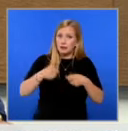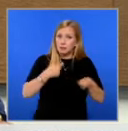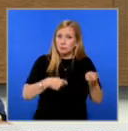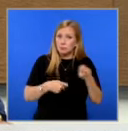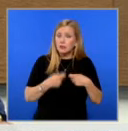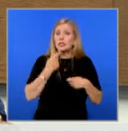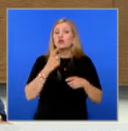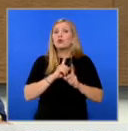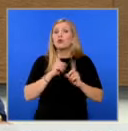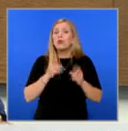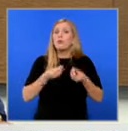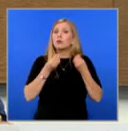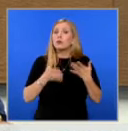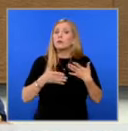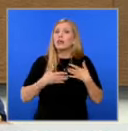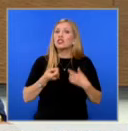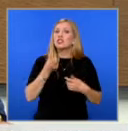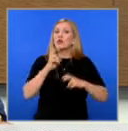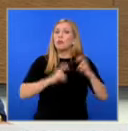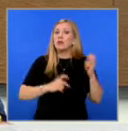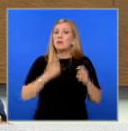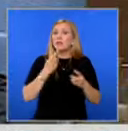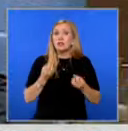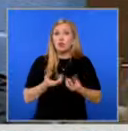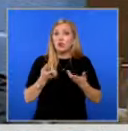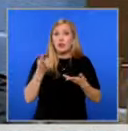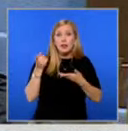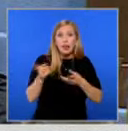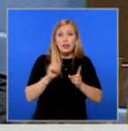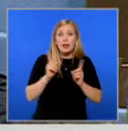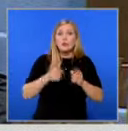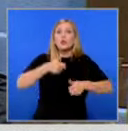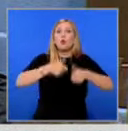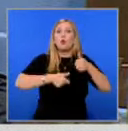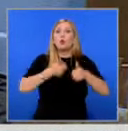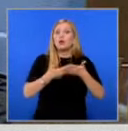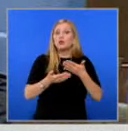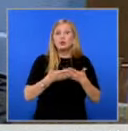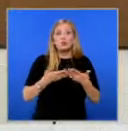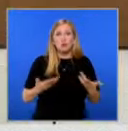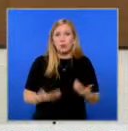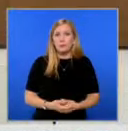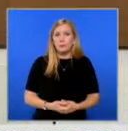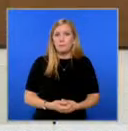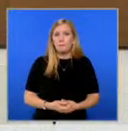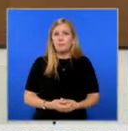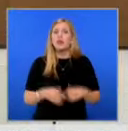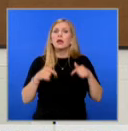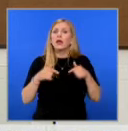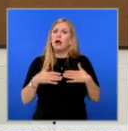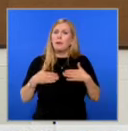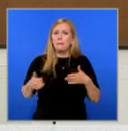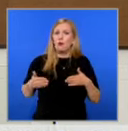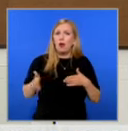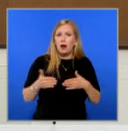да поставяме нашите зърнопроизводители в ситуация в която те няма да бъдат конкурентноспособни по бързата писта се прекарва едно решение